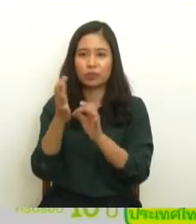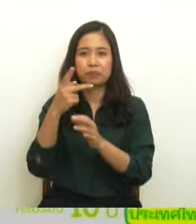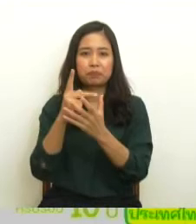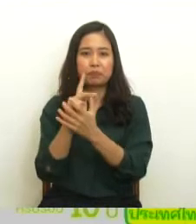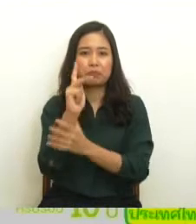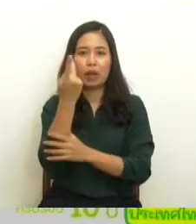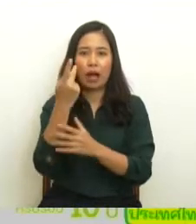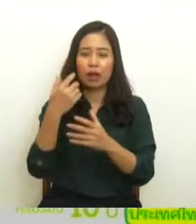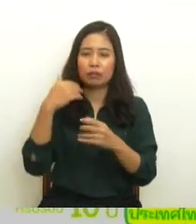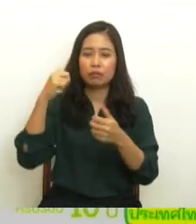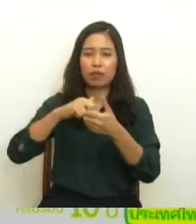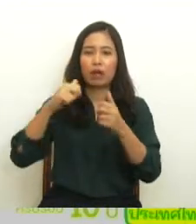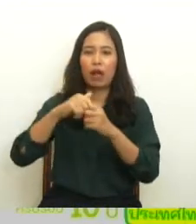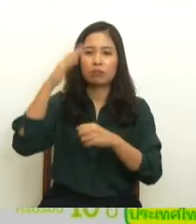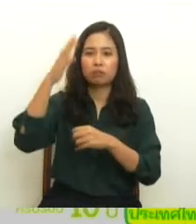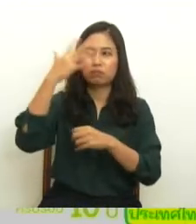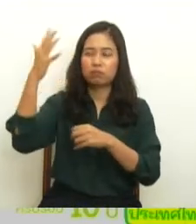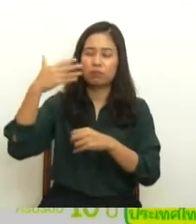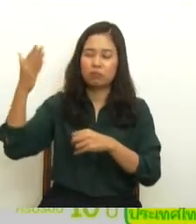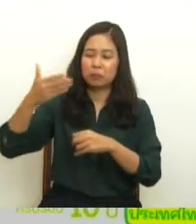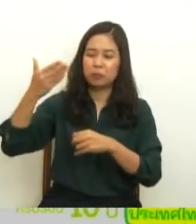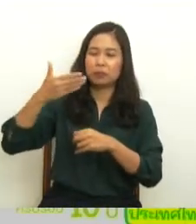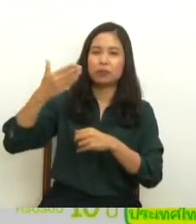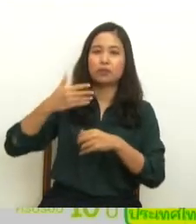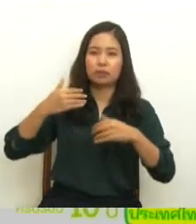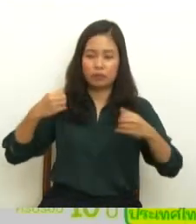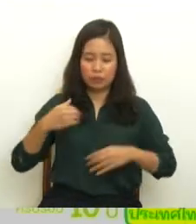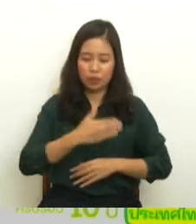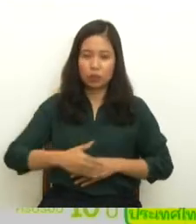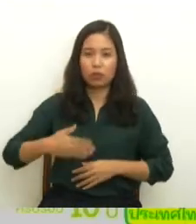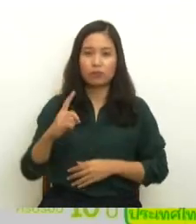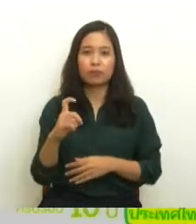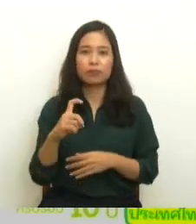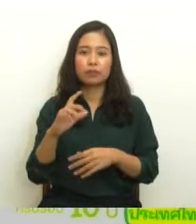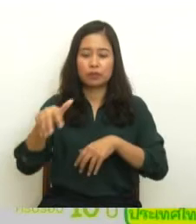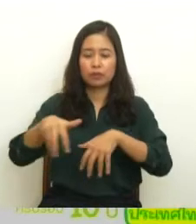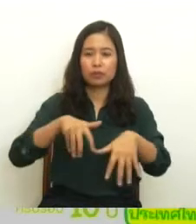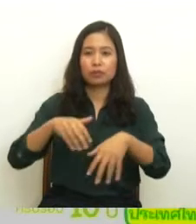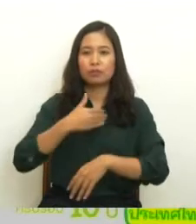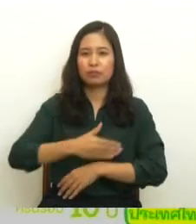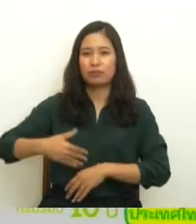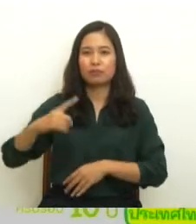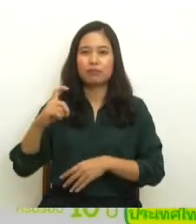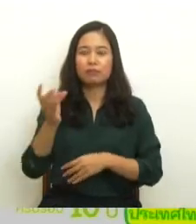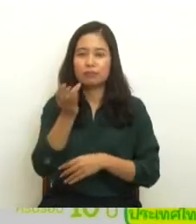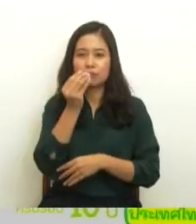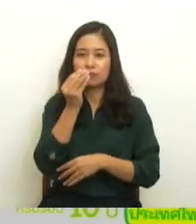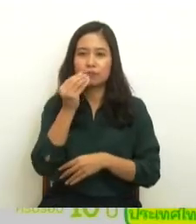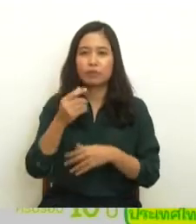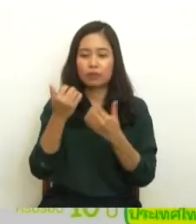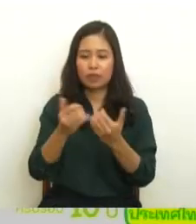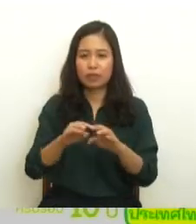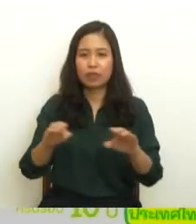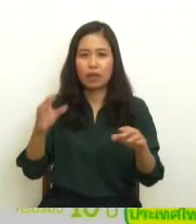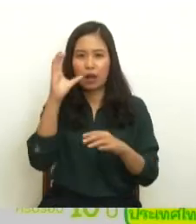าหมอกควร ฟ่ละอองเป็อัตรายต่สุขภาพของเด็ ๆ และคนใชุมชนเด็กๆจึงรวมกันคิด สนใจเรีนรู้